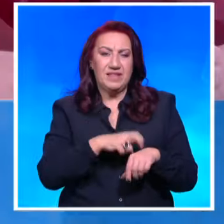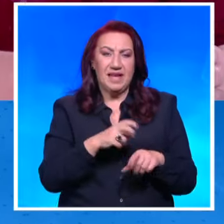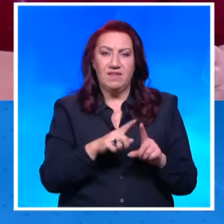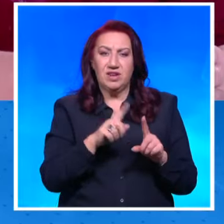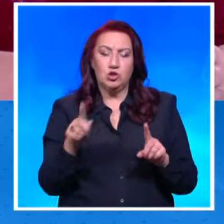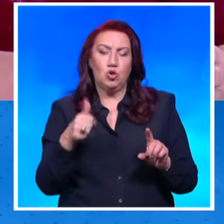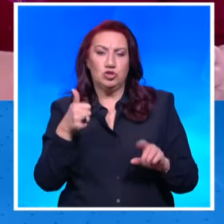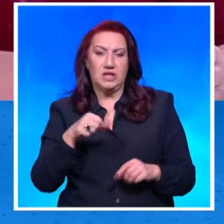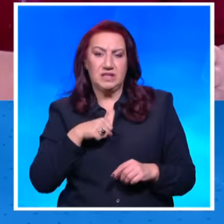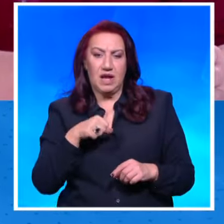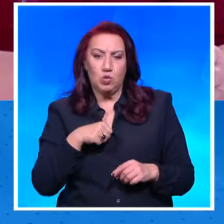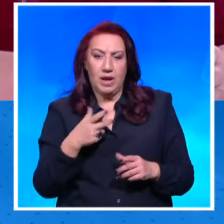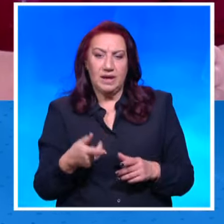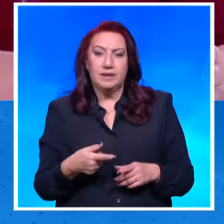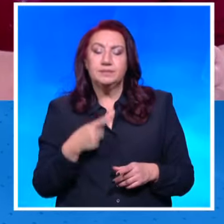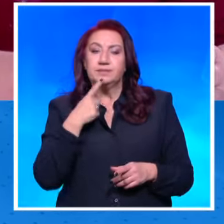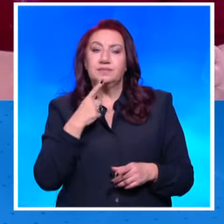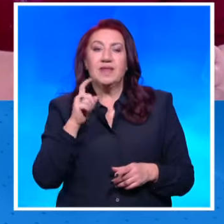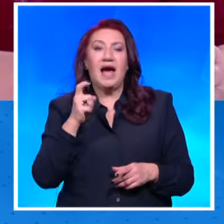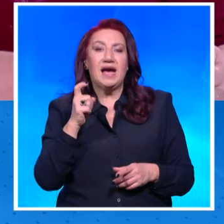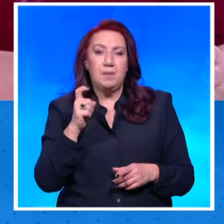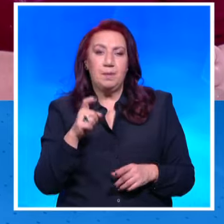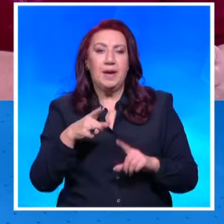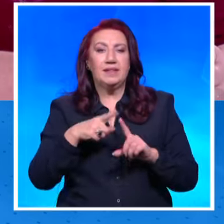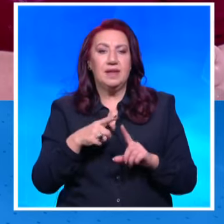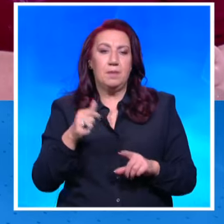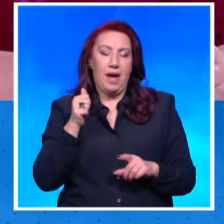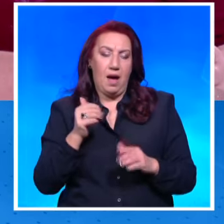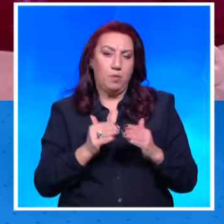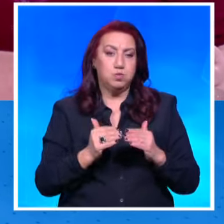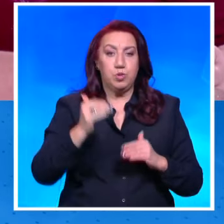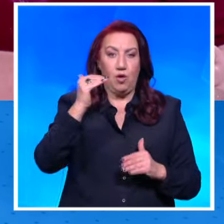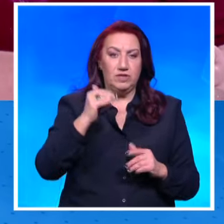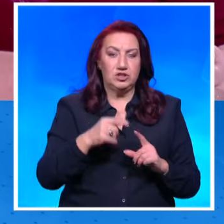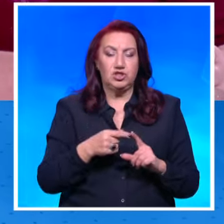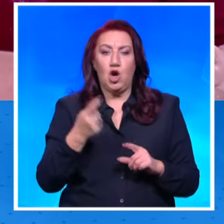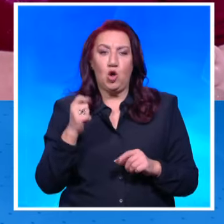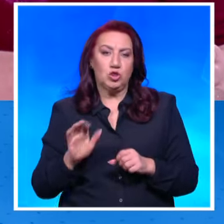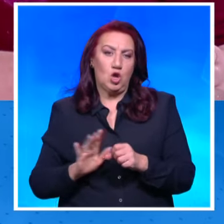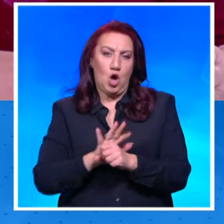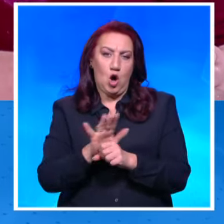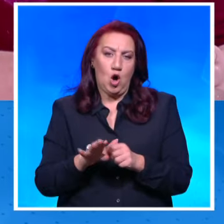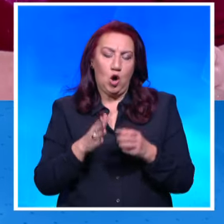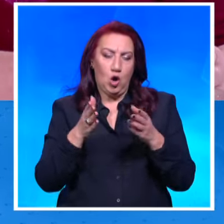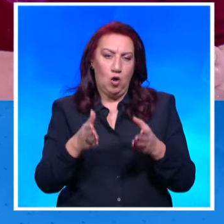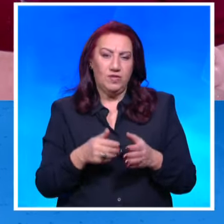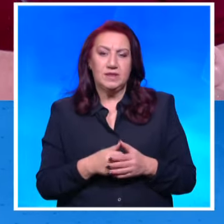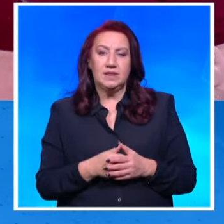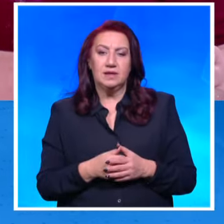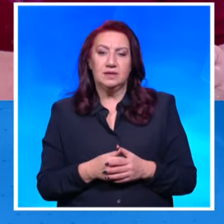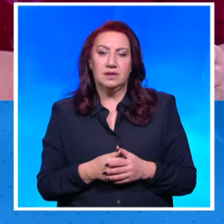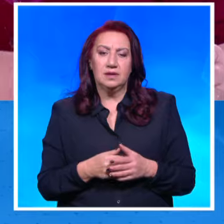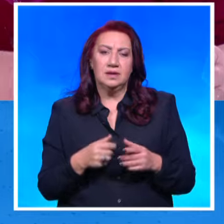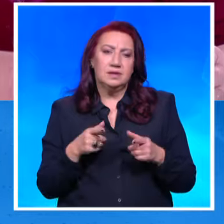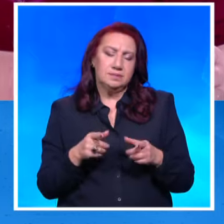че разпространението на грипният вирус тип А е по-високо от това на SARS-CoV-2 и на респираторно-синцитиалния вирус. Това не